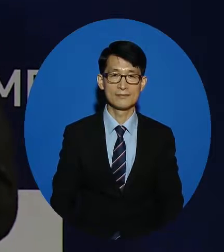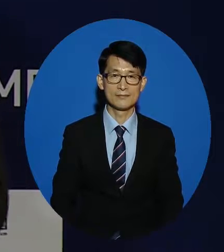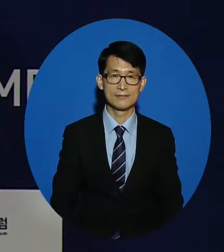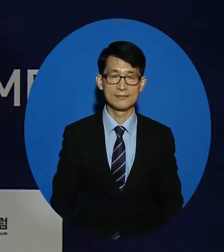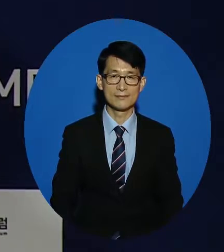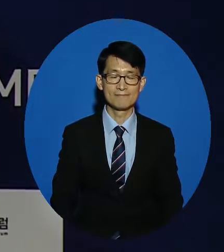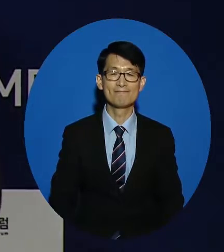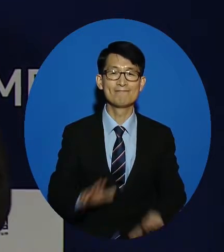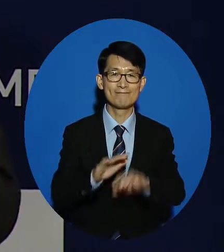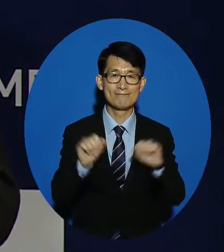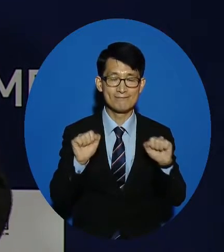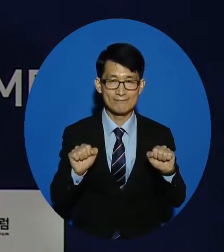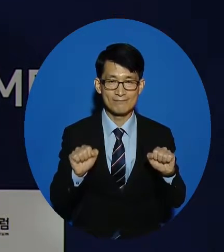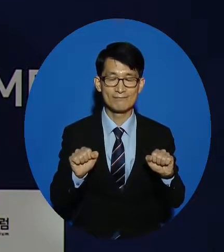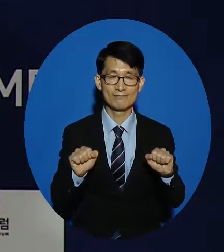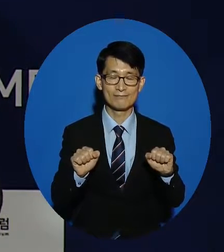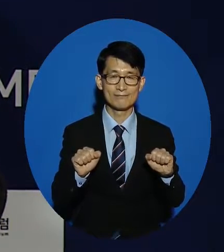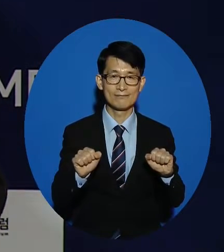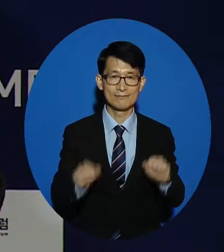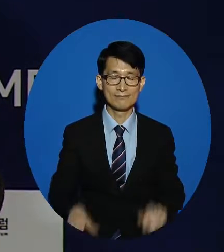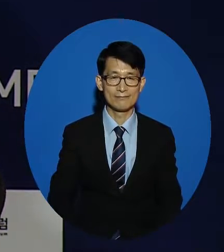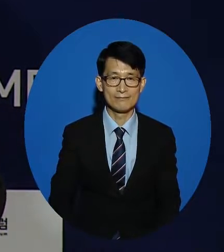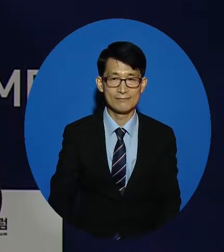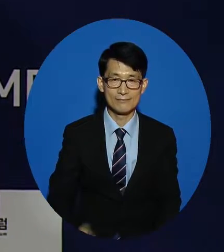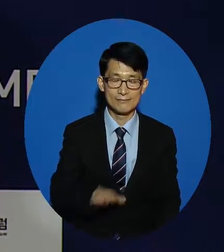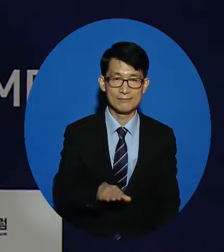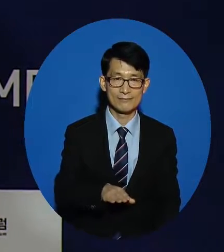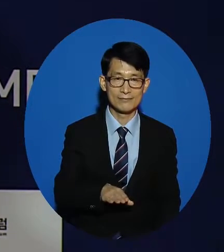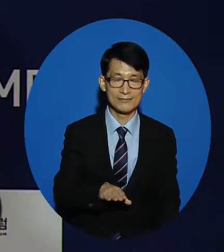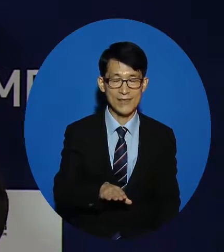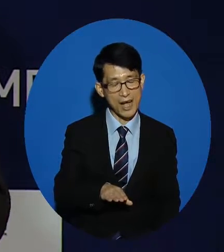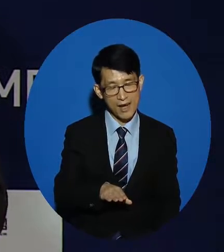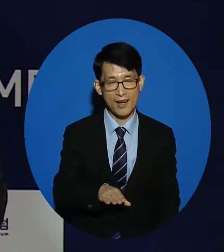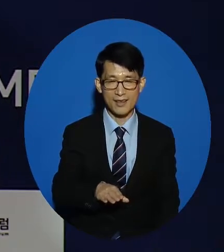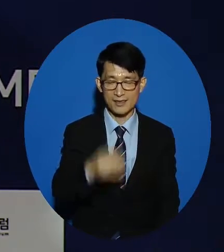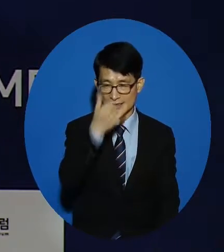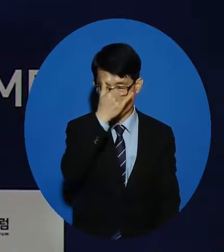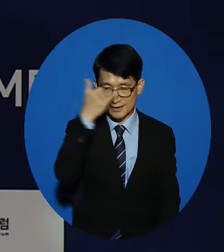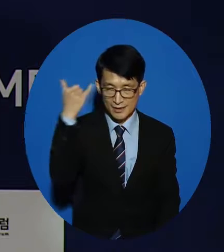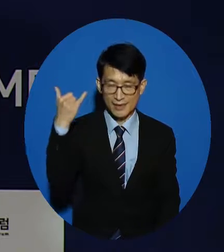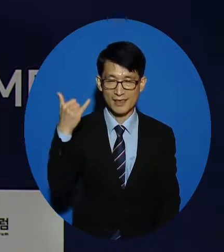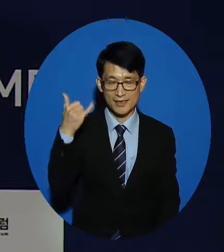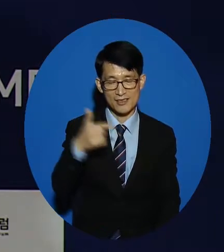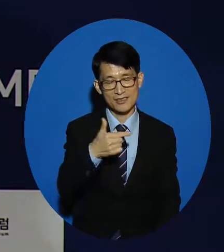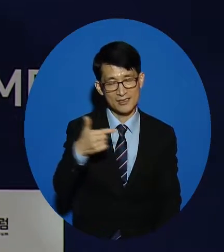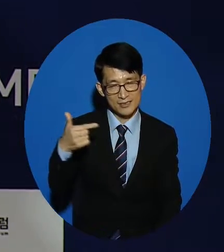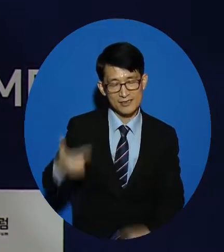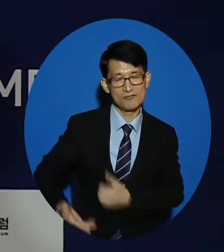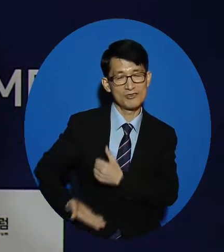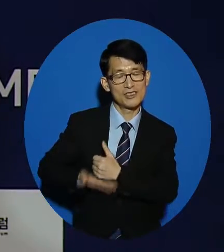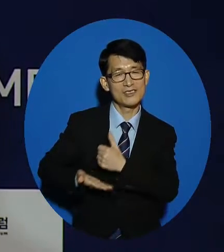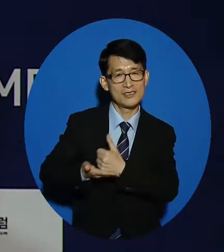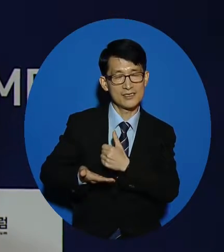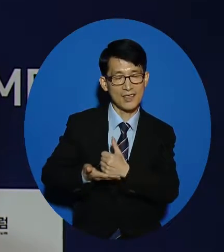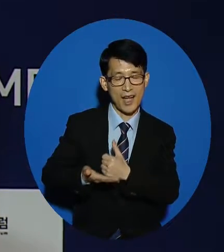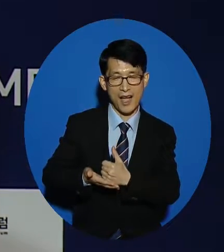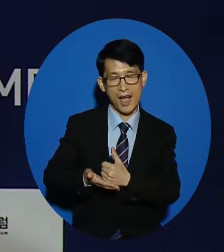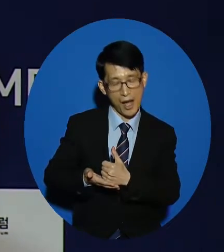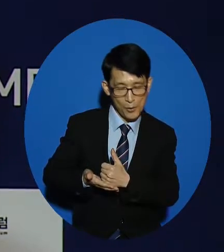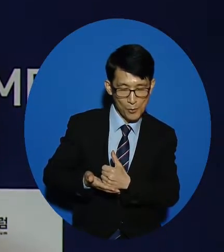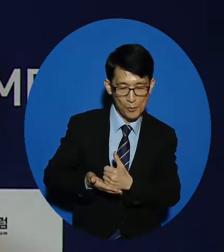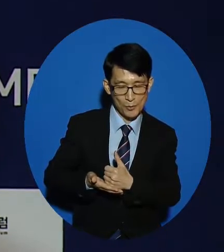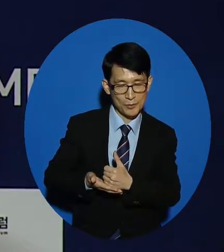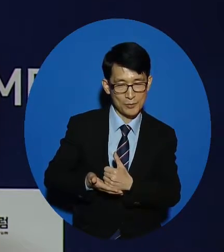예, 안녕하십니까. 우리 사회 아시는 우리 처장님께서 너무 거창하게 소개를 해주셔서 제가 몸둘